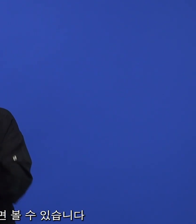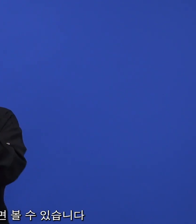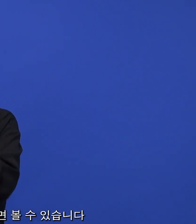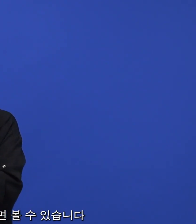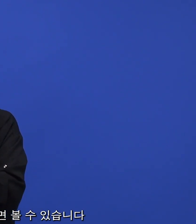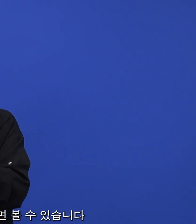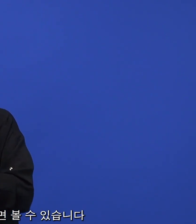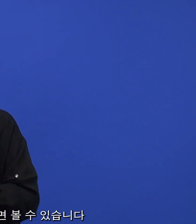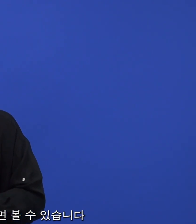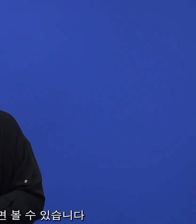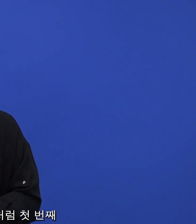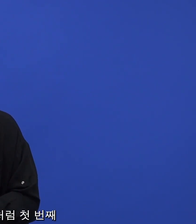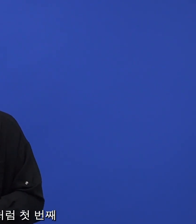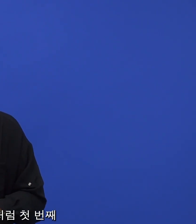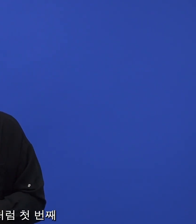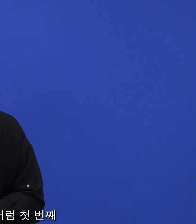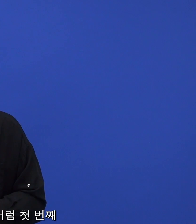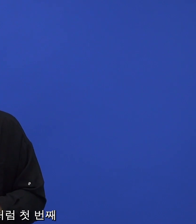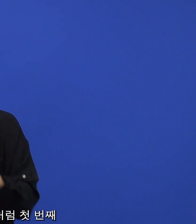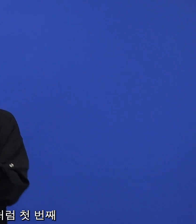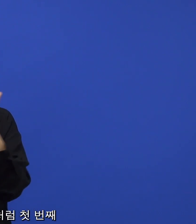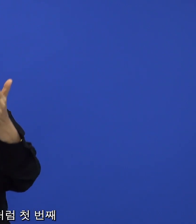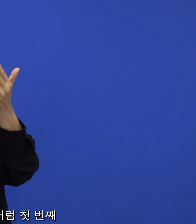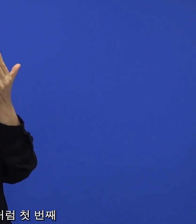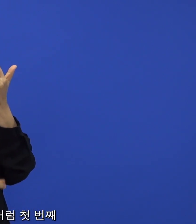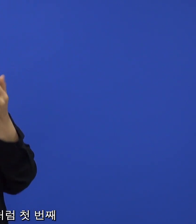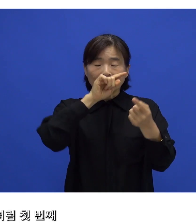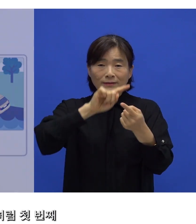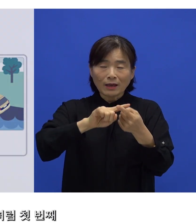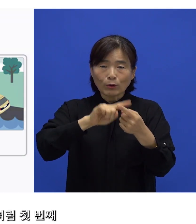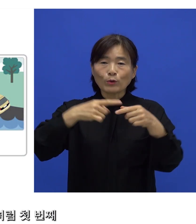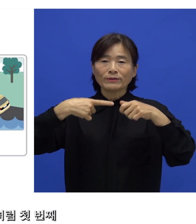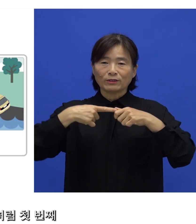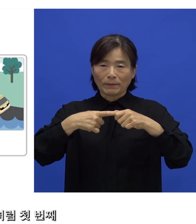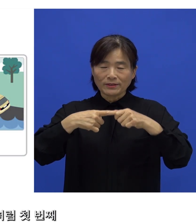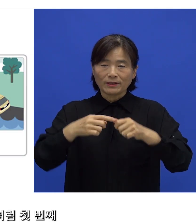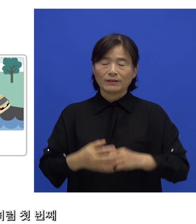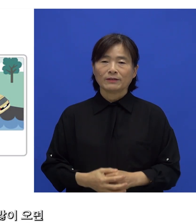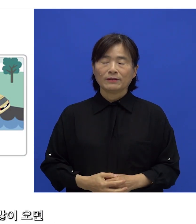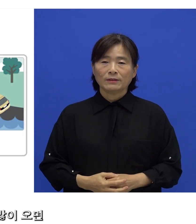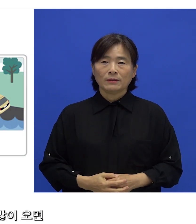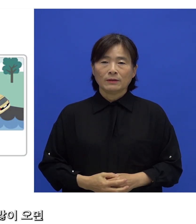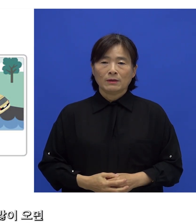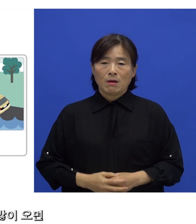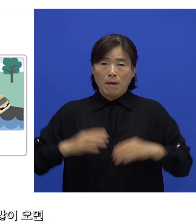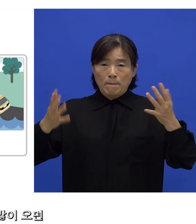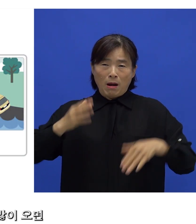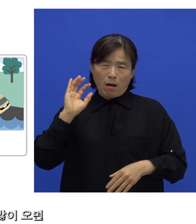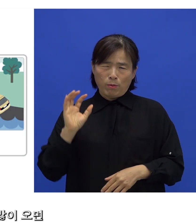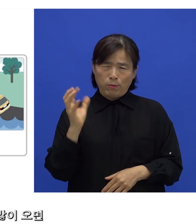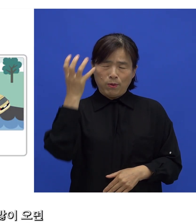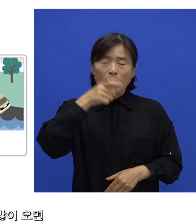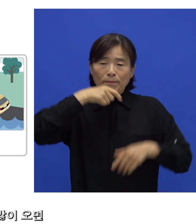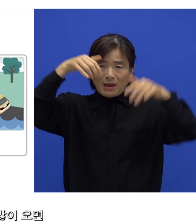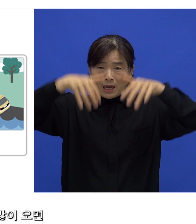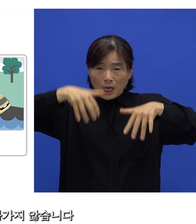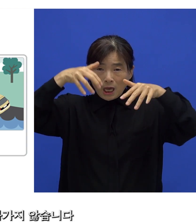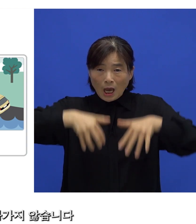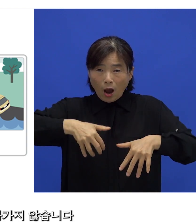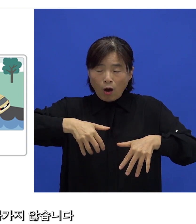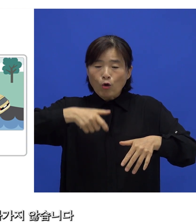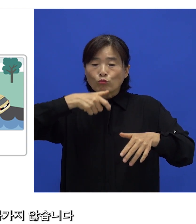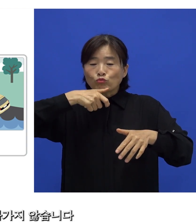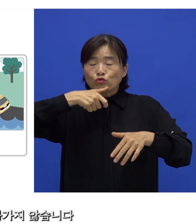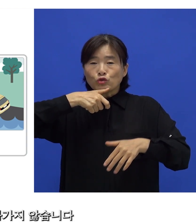볼 수 있습니다. 매뉴얼에 나와 있는 것처럼 첫 번째, 태풍이 불거나 비가 많이 오면